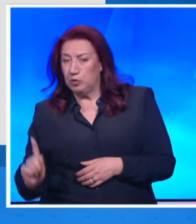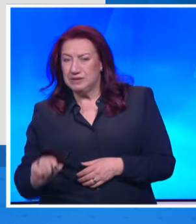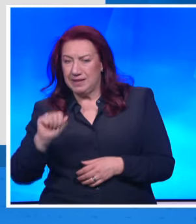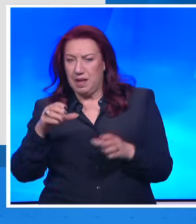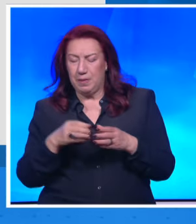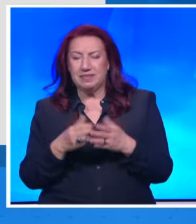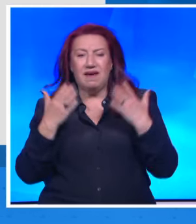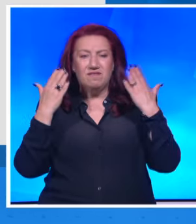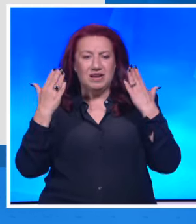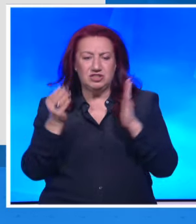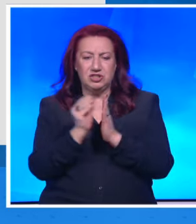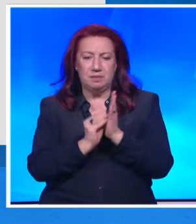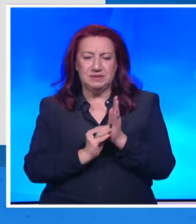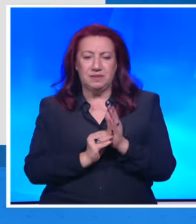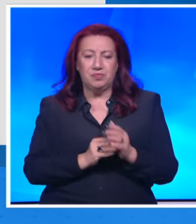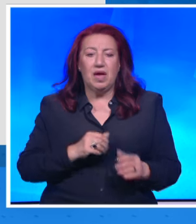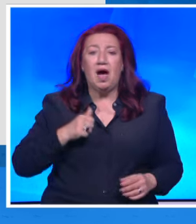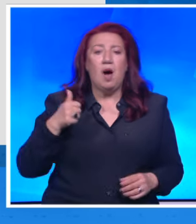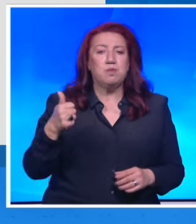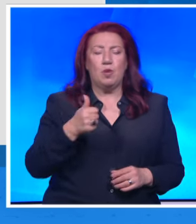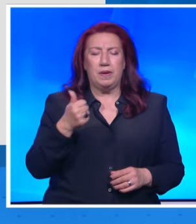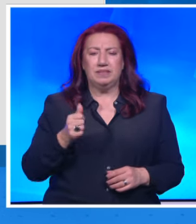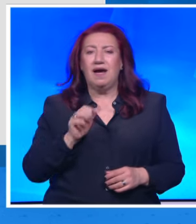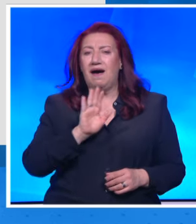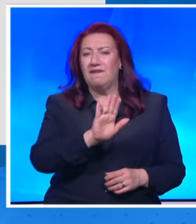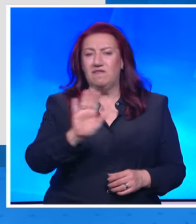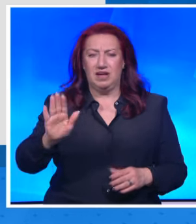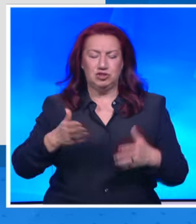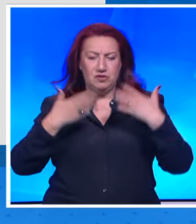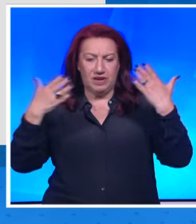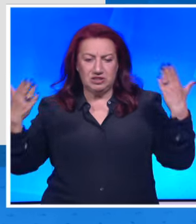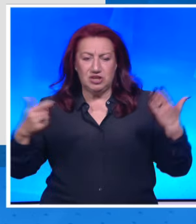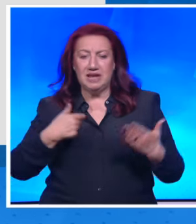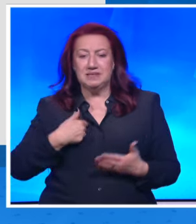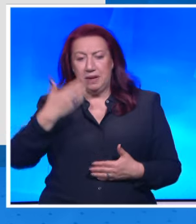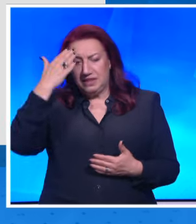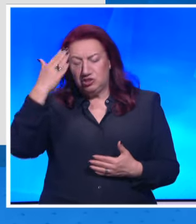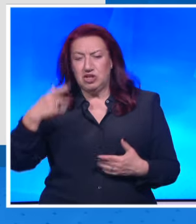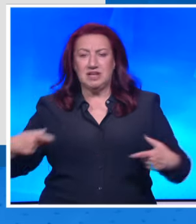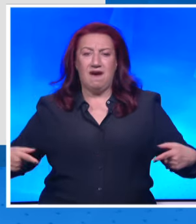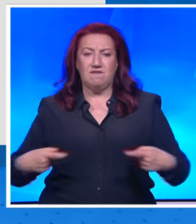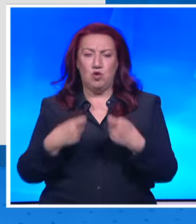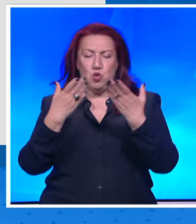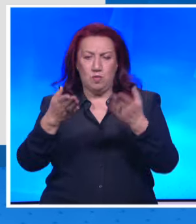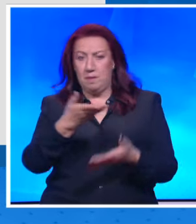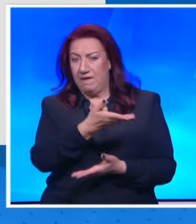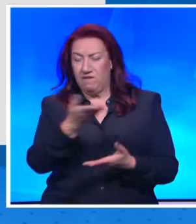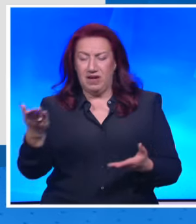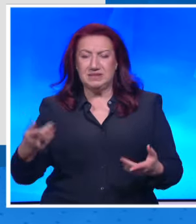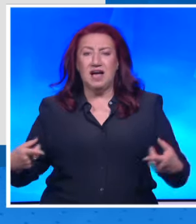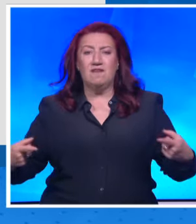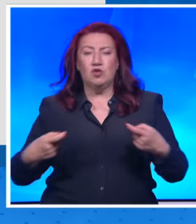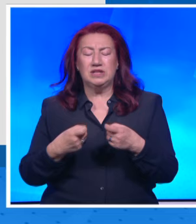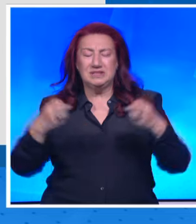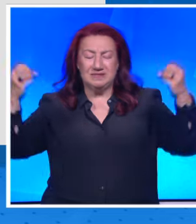симпатизантите си така. Победа, ваши величества! За мен беше чест да воювам с вас, войниците на светлината. Белите